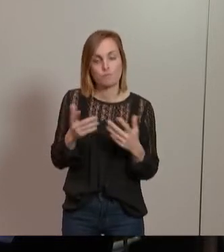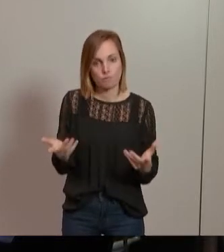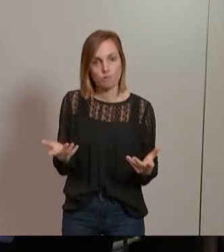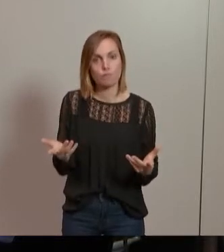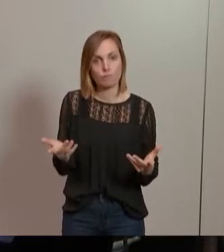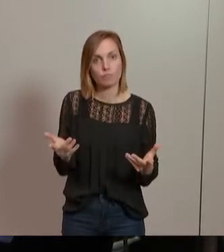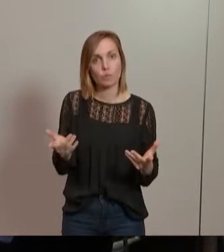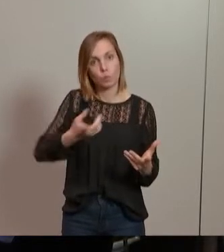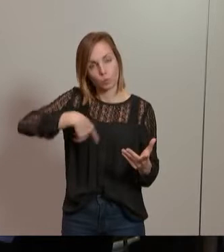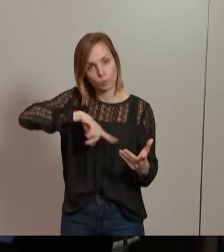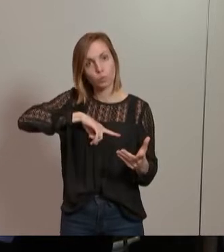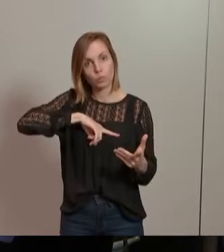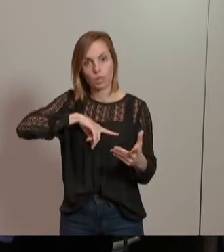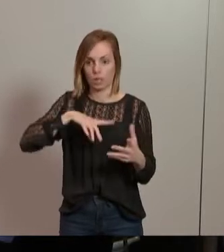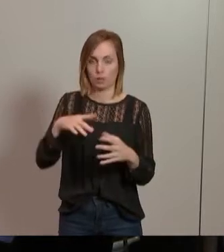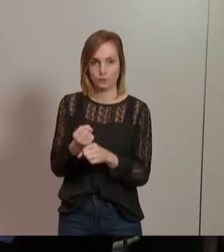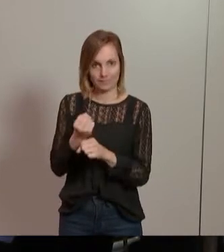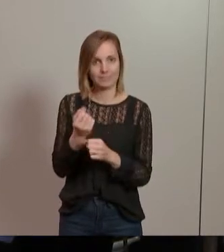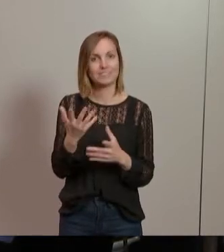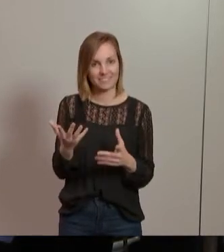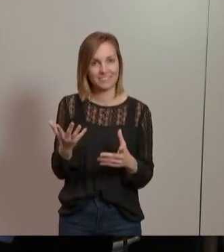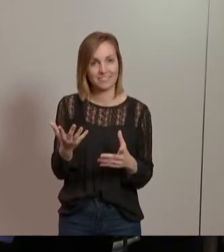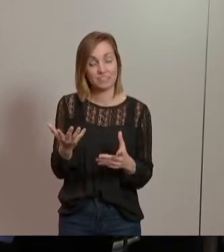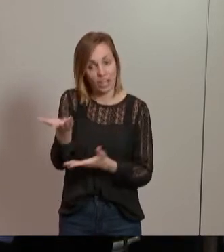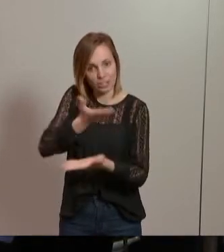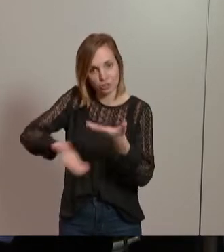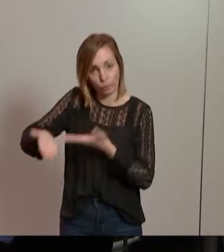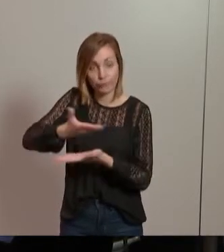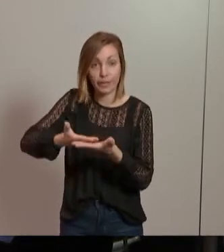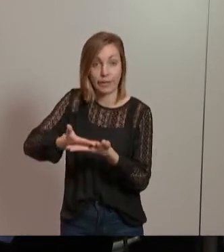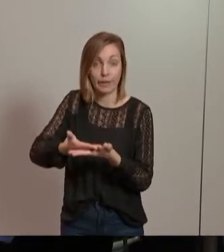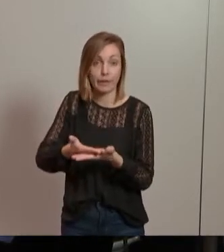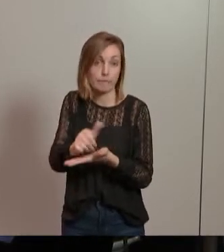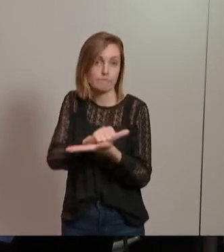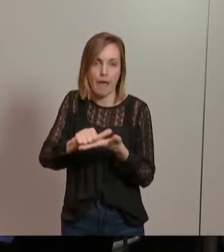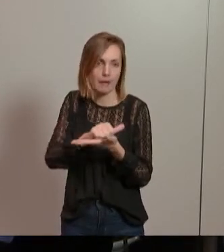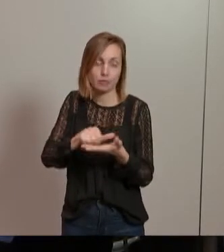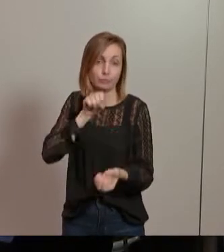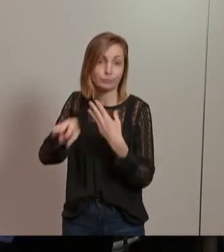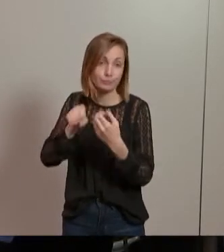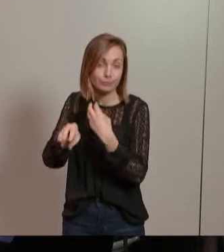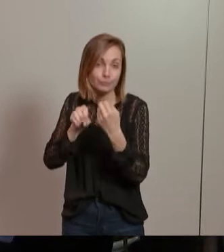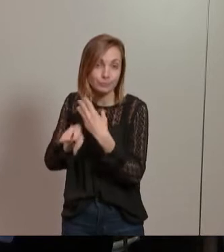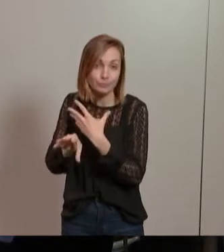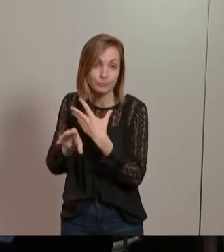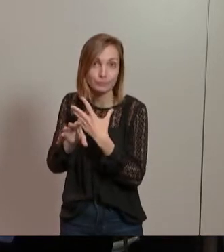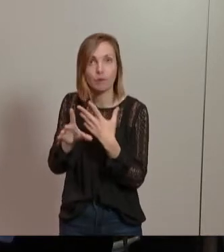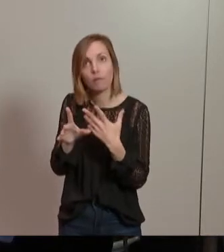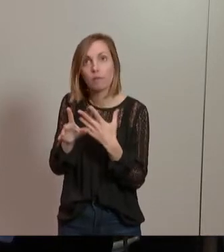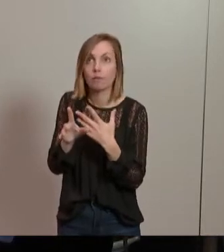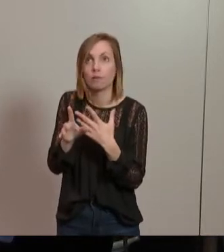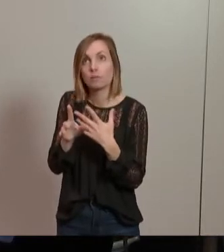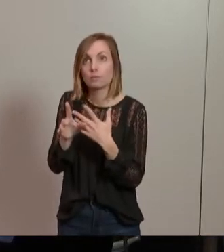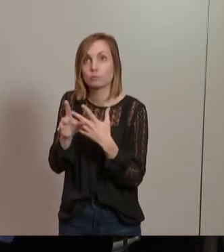on a quand même réussi à échanger, alors de manière numérique principalement, sur une période